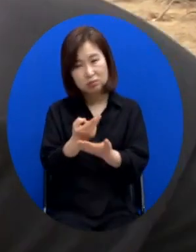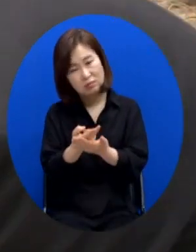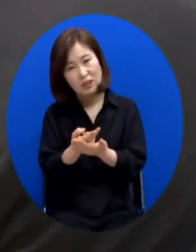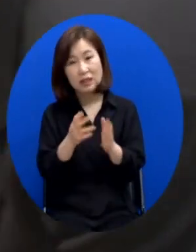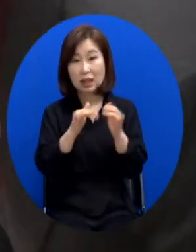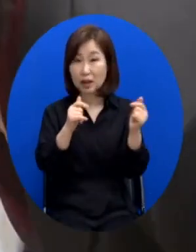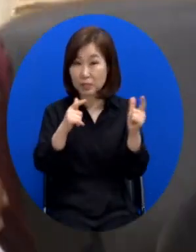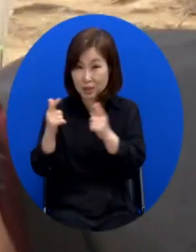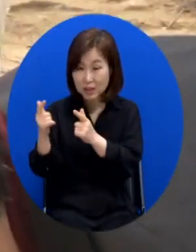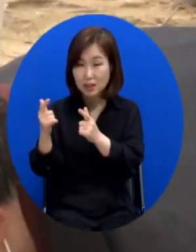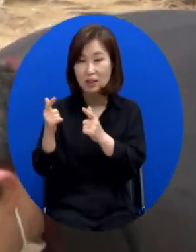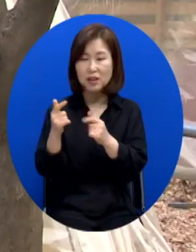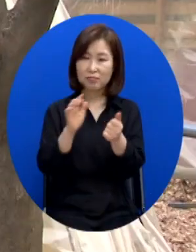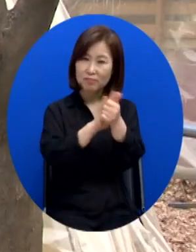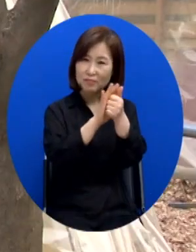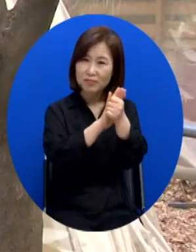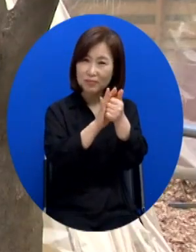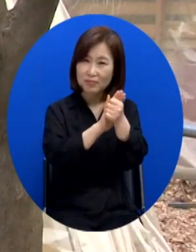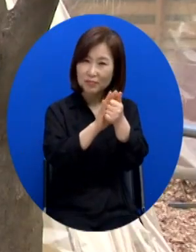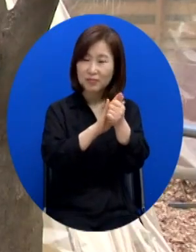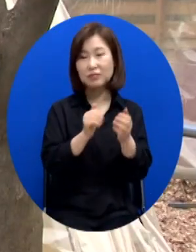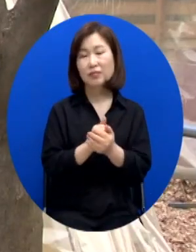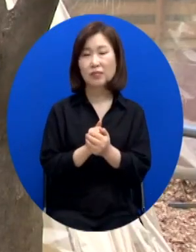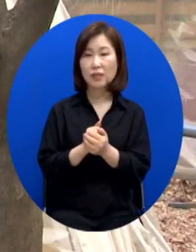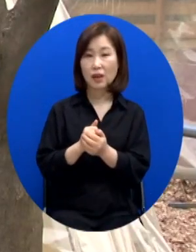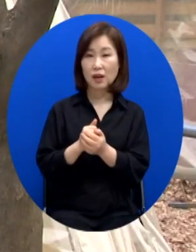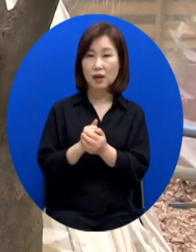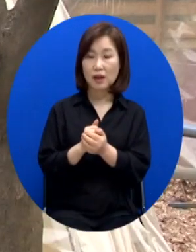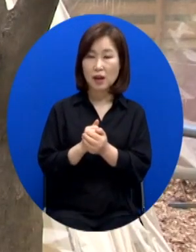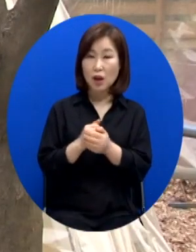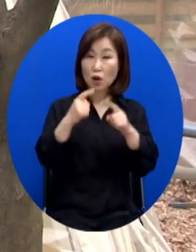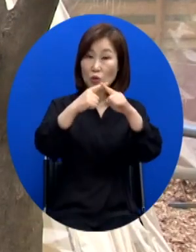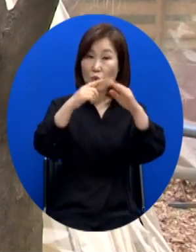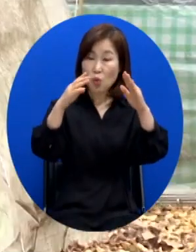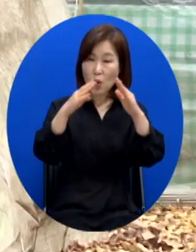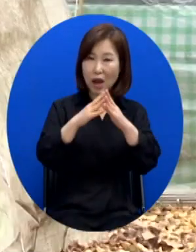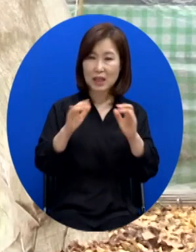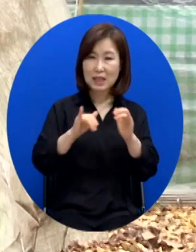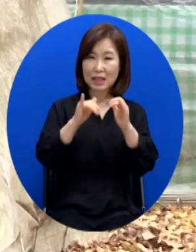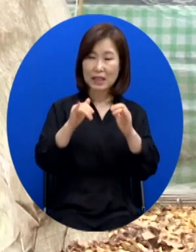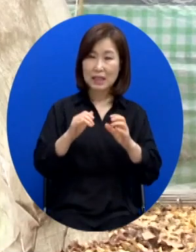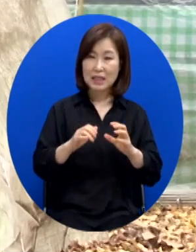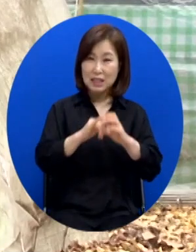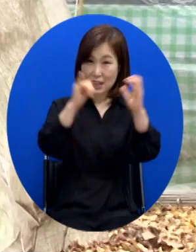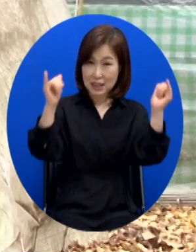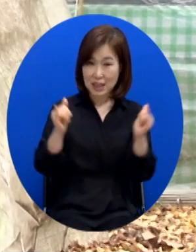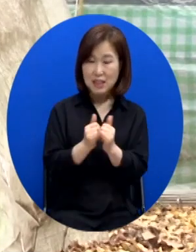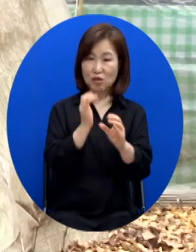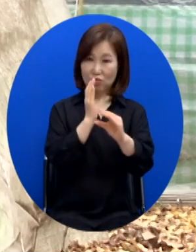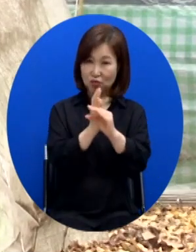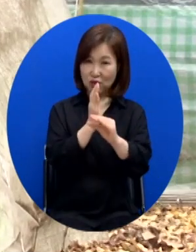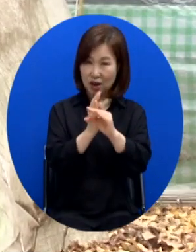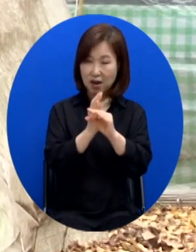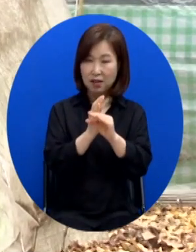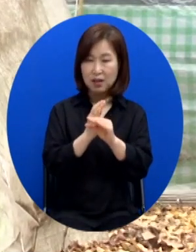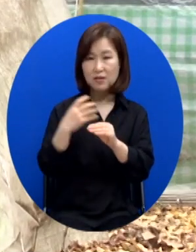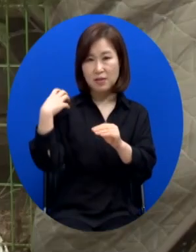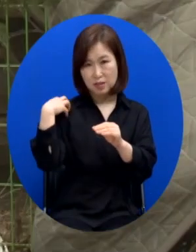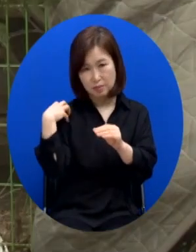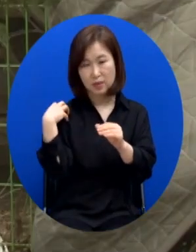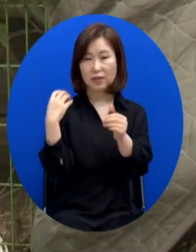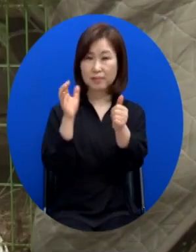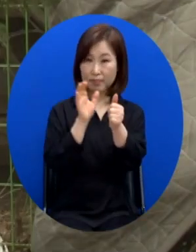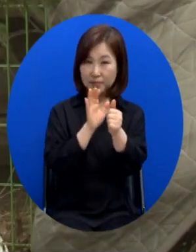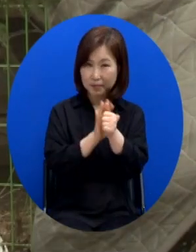듣고 위로를 전했습니다. 한목협 측은 교회는 세상 한가운데서 늘 섬기는 역할을 감당해야 한다며